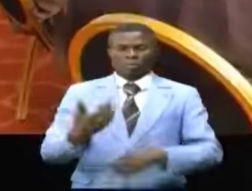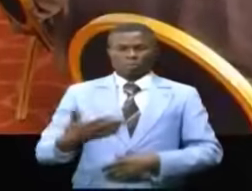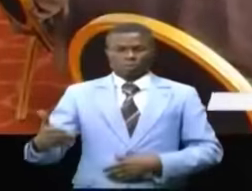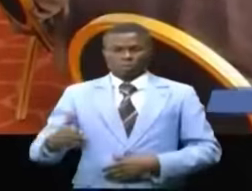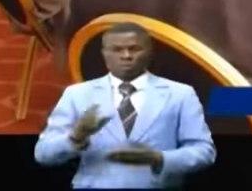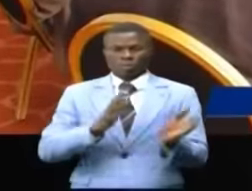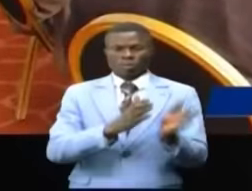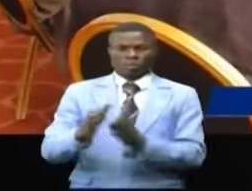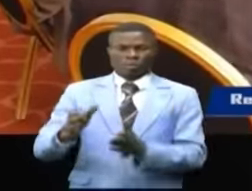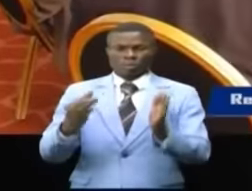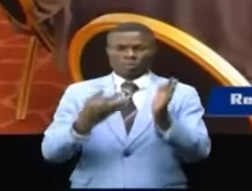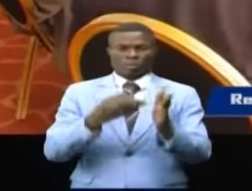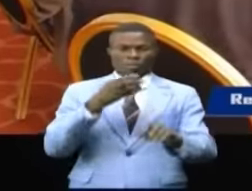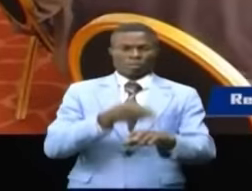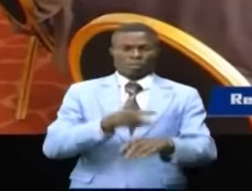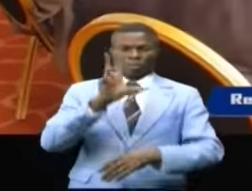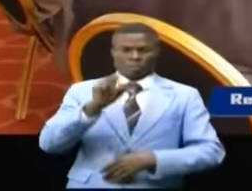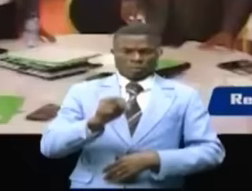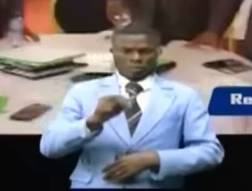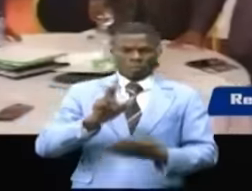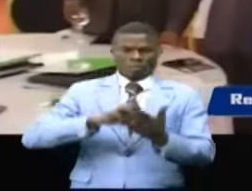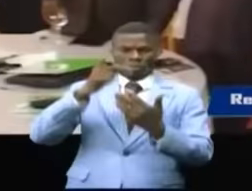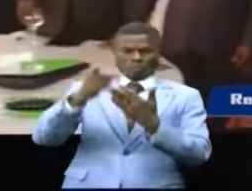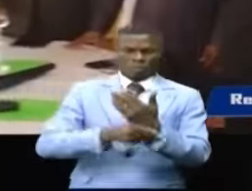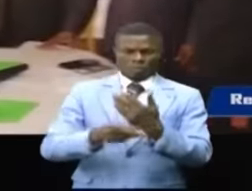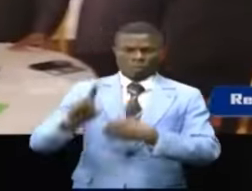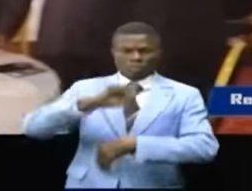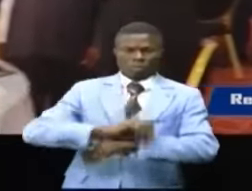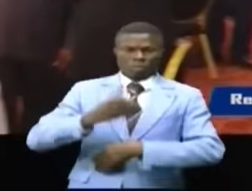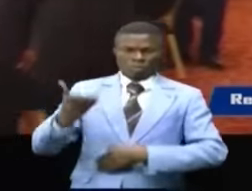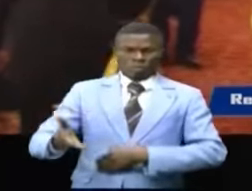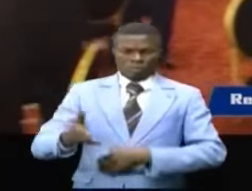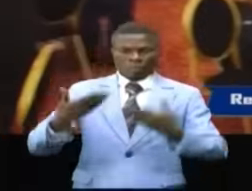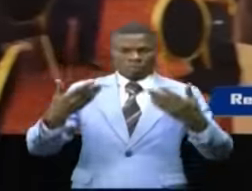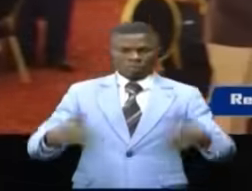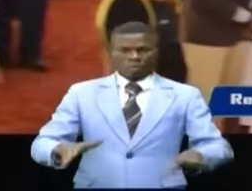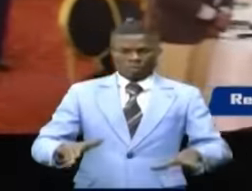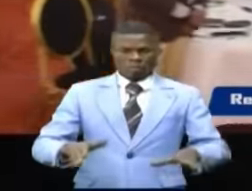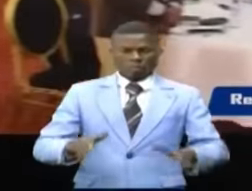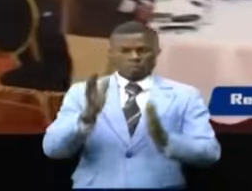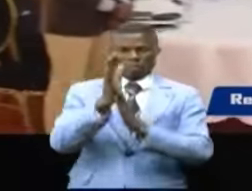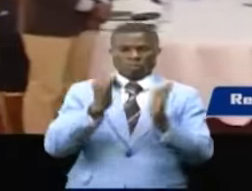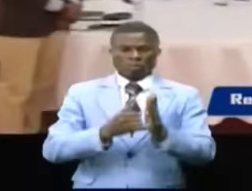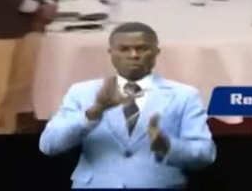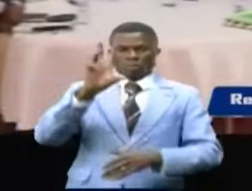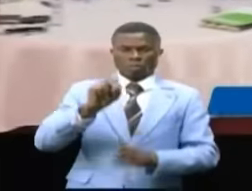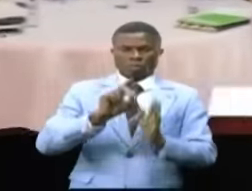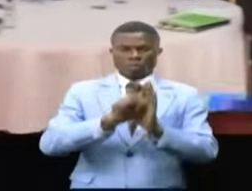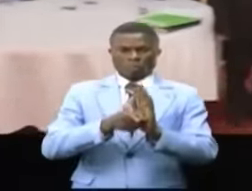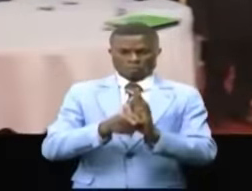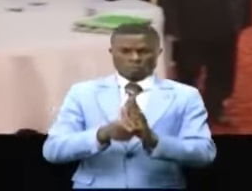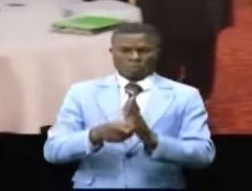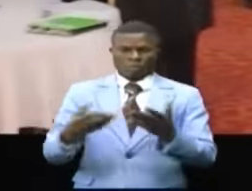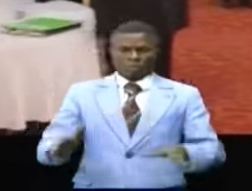à 8h30, le programme de la journée a pris fin à 16h30.